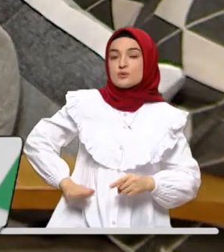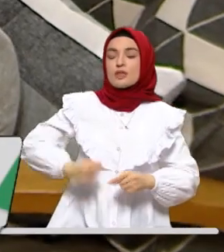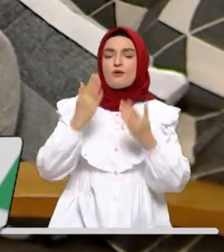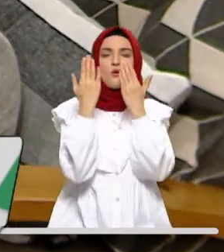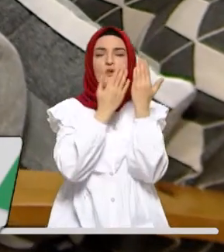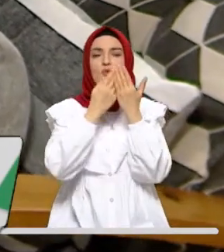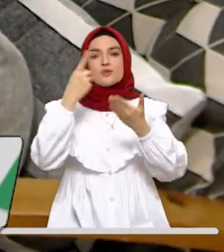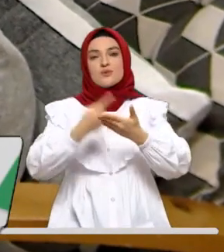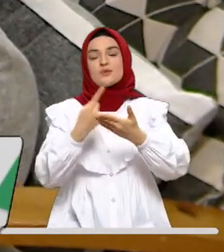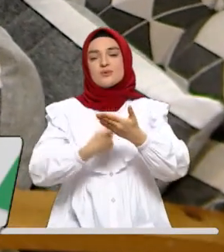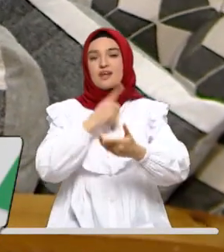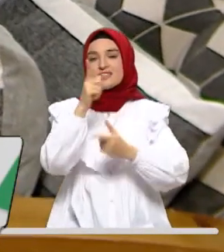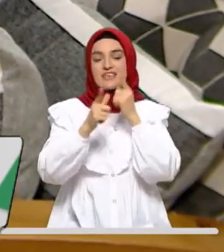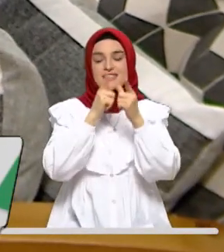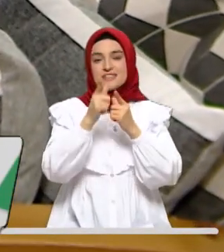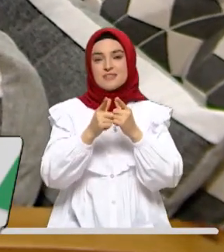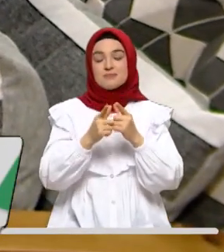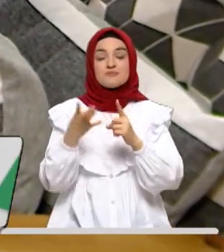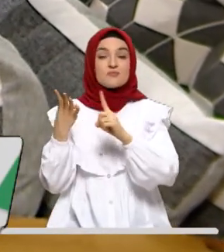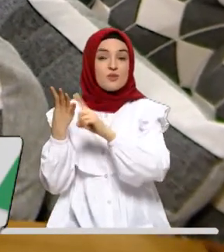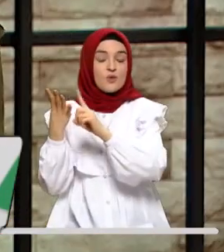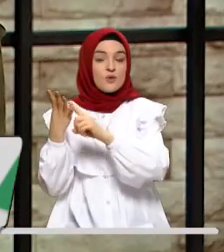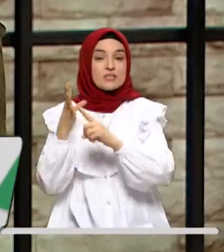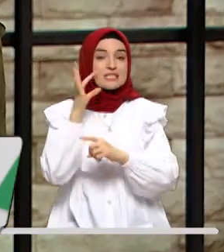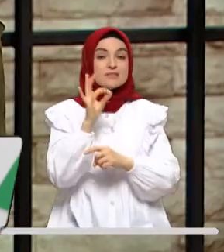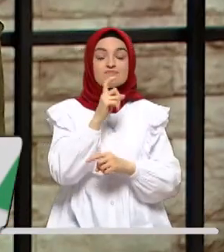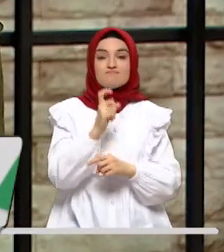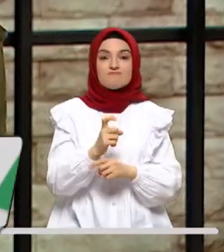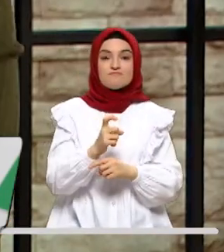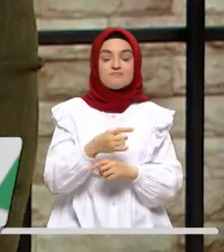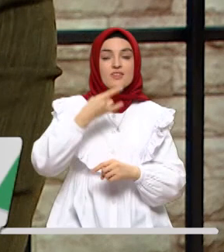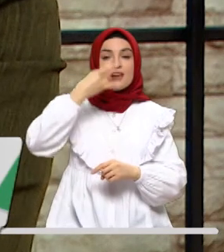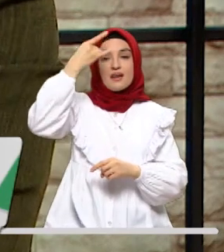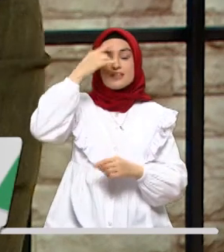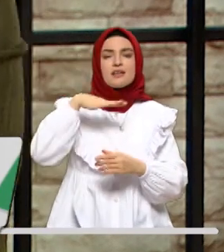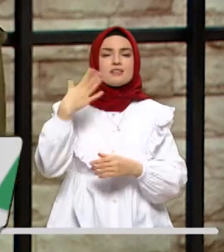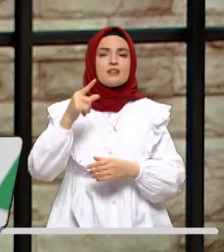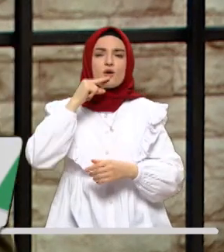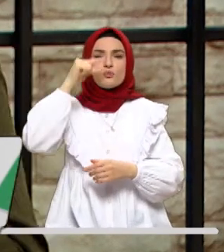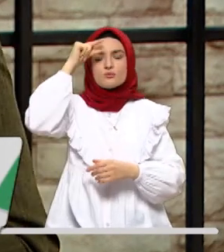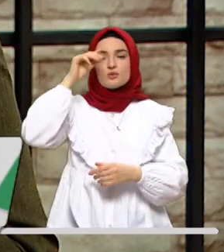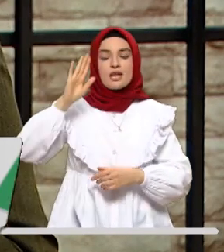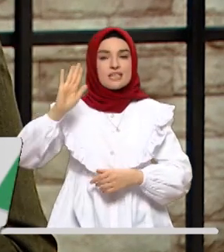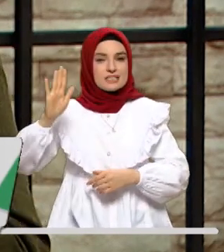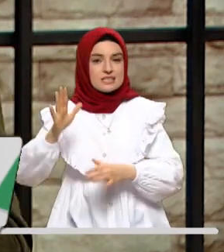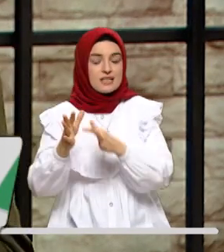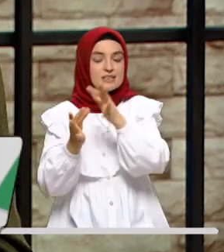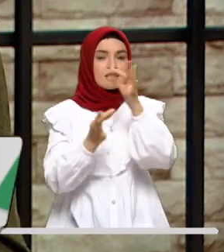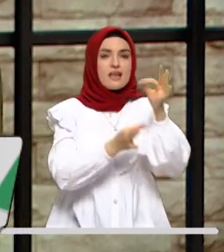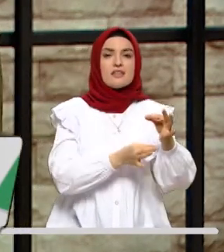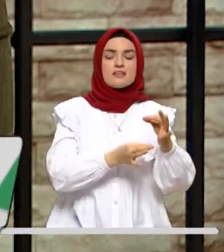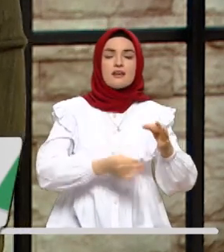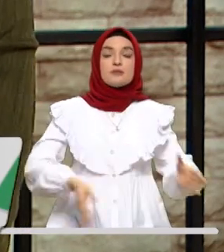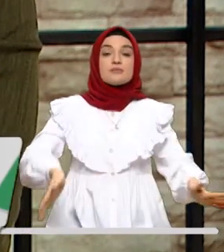okuduğu Kur'an sedası. Dördüncü ses seda kimin? Hacca ya da umreye gidenlerin İhrama büründükleri